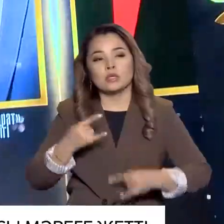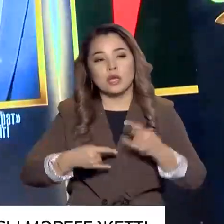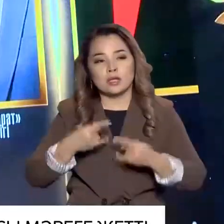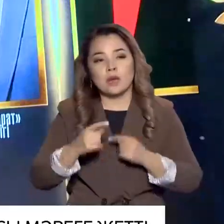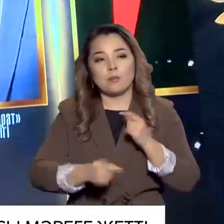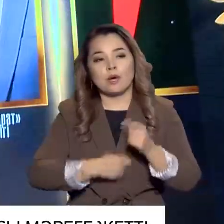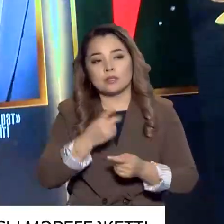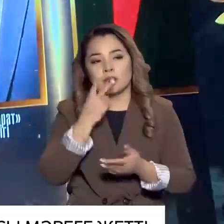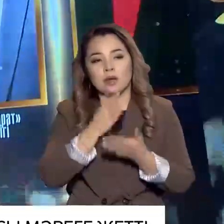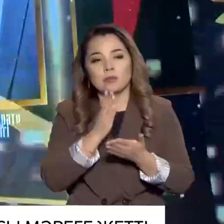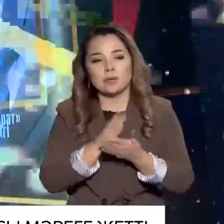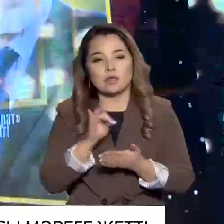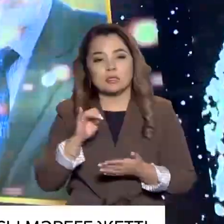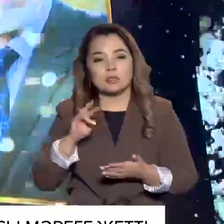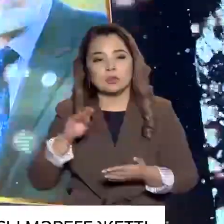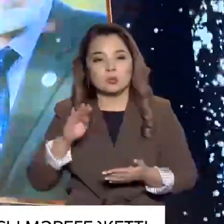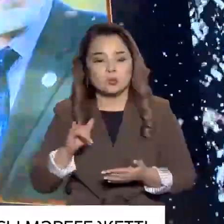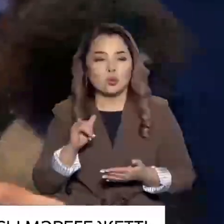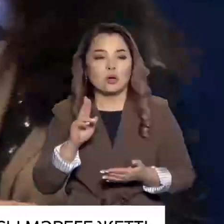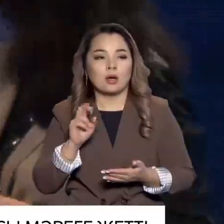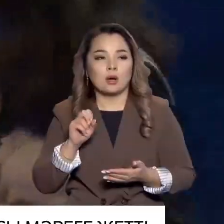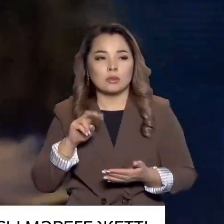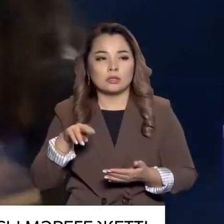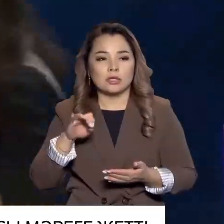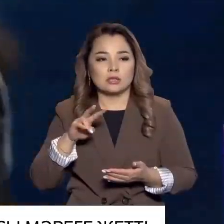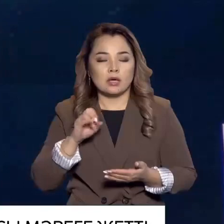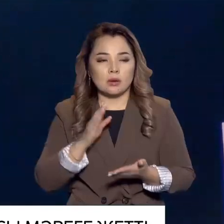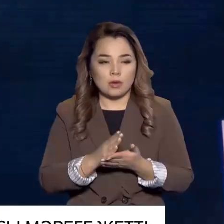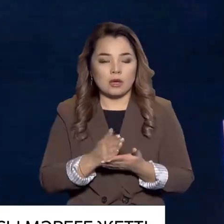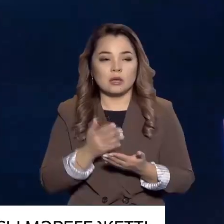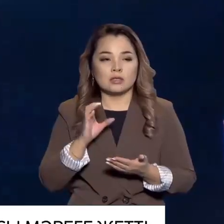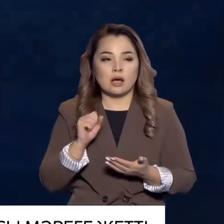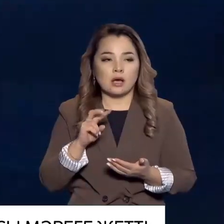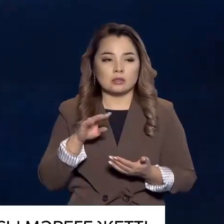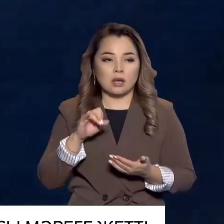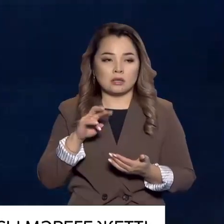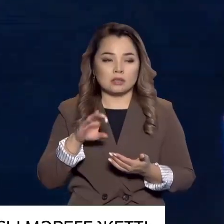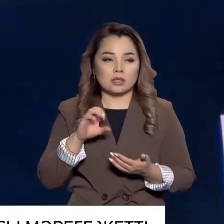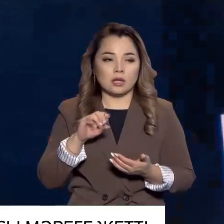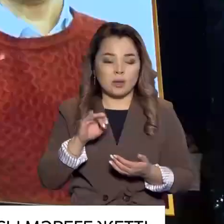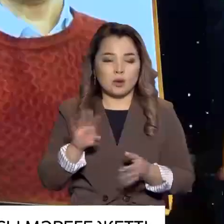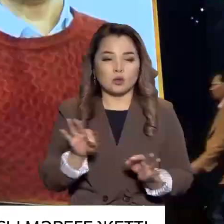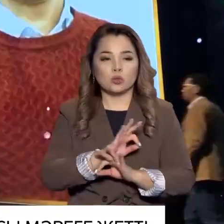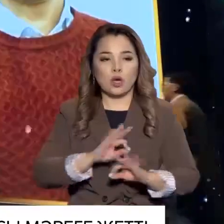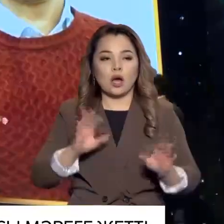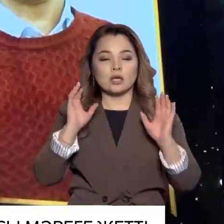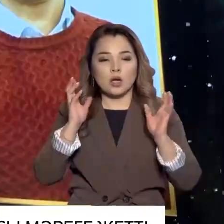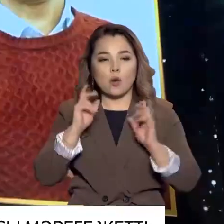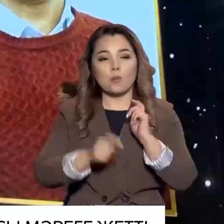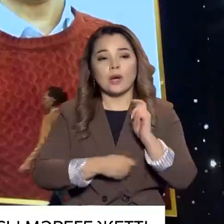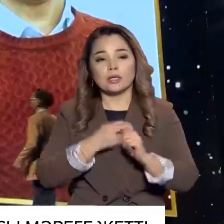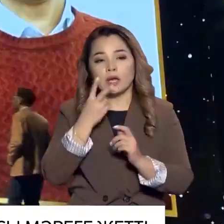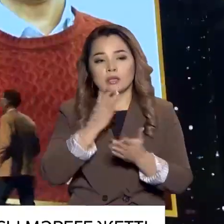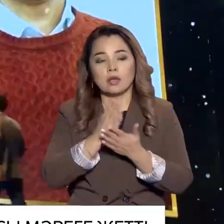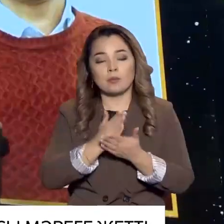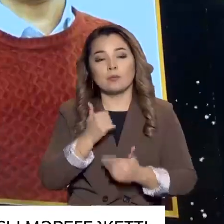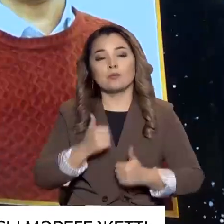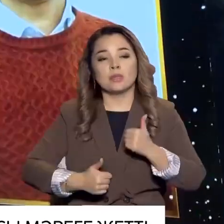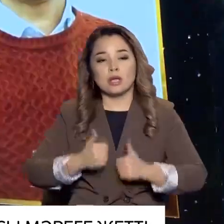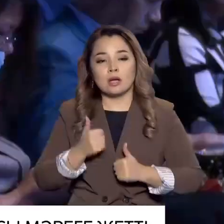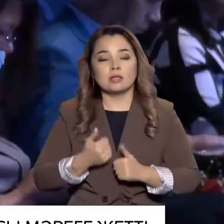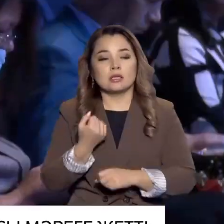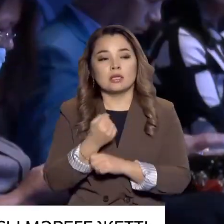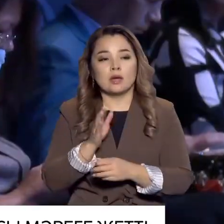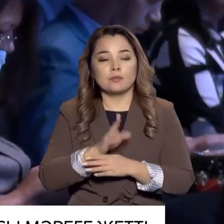материал марапатын Инжу Қабыл Дина жеңіп алса, Салтанат Сәдібекованың еңбегі үздік радиоматериал атанды. Байқау жеңімпаздары